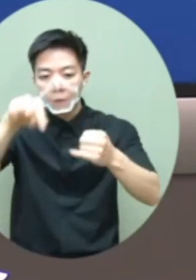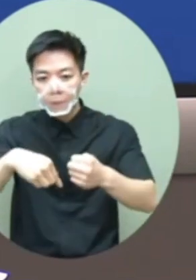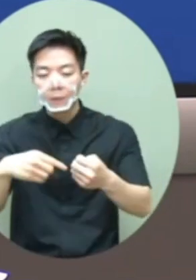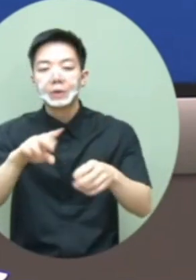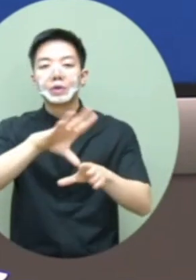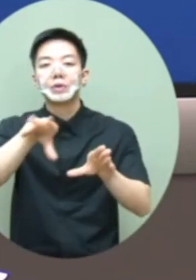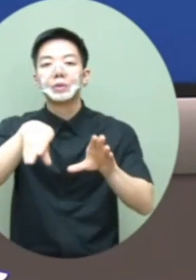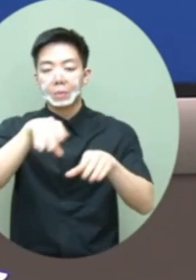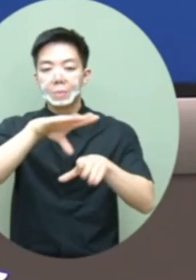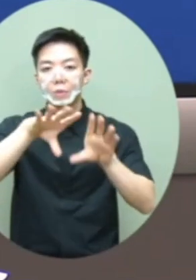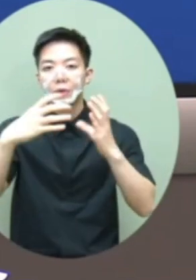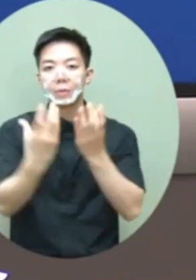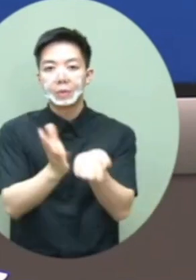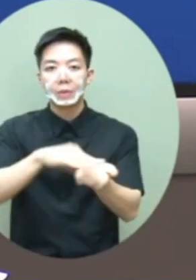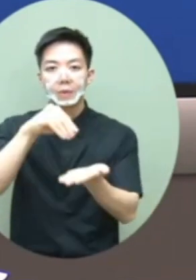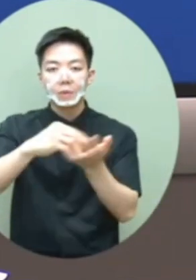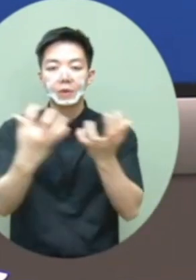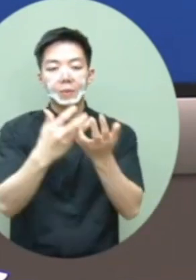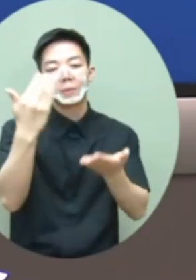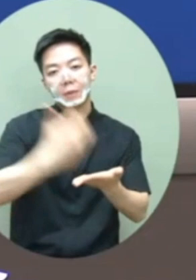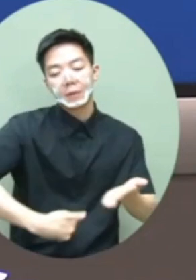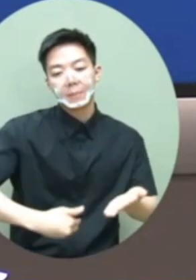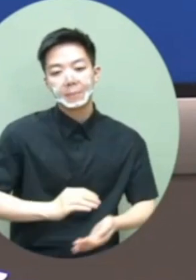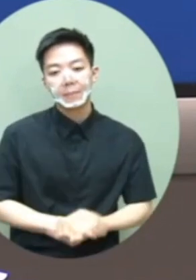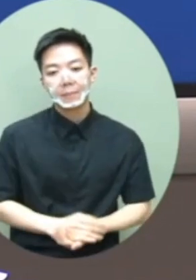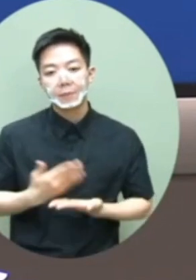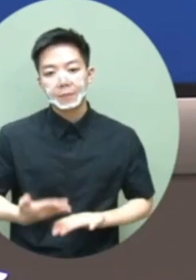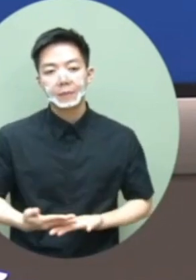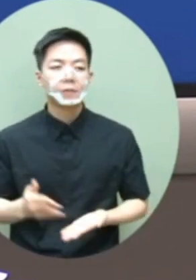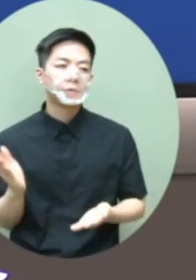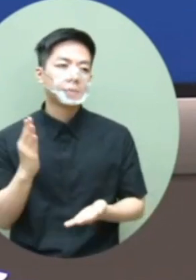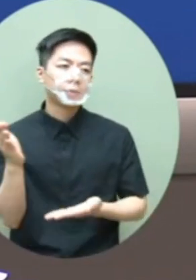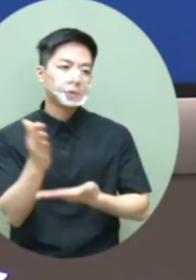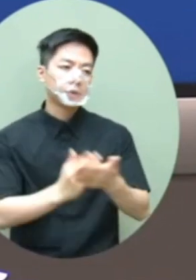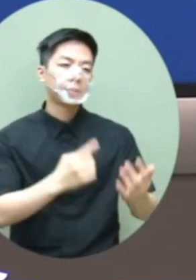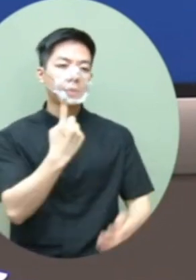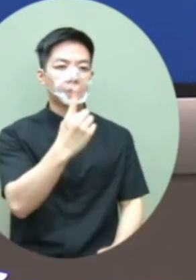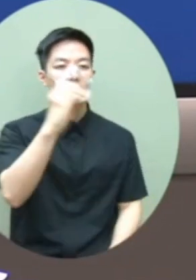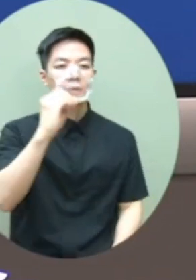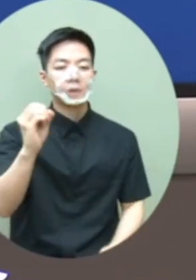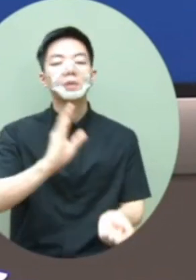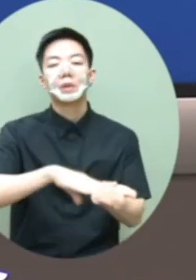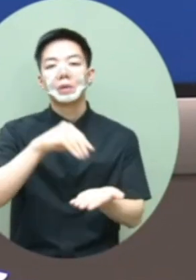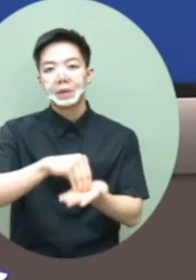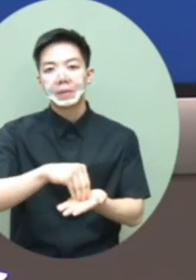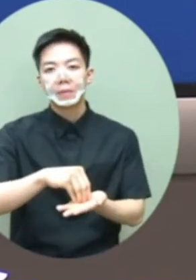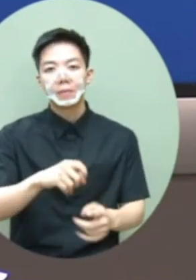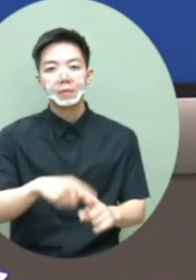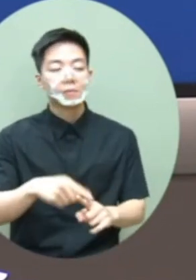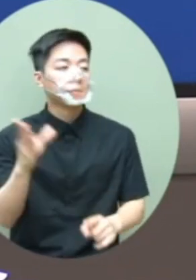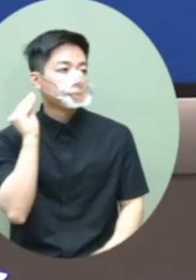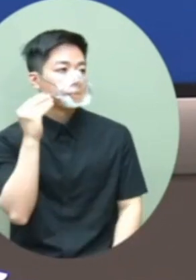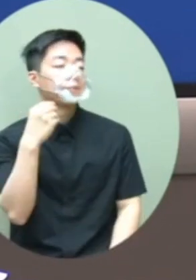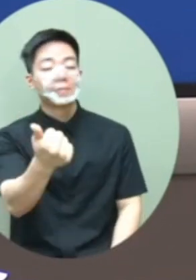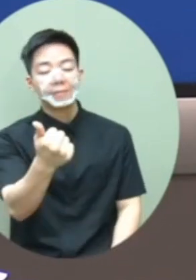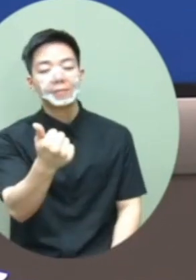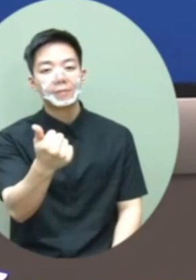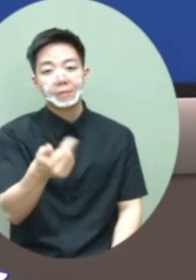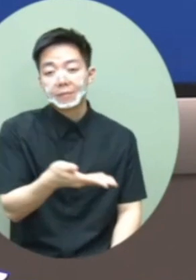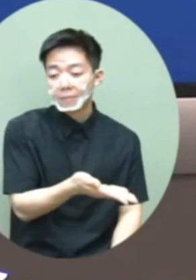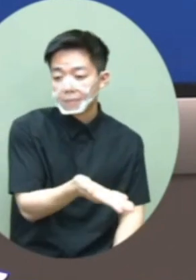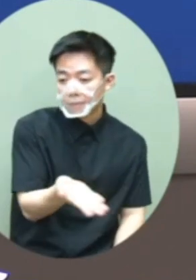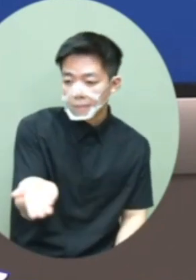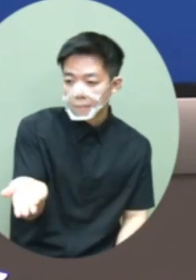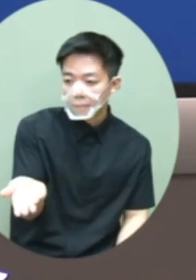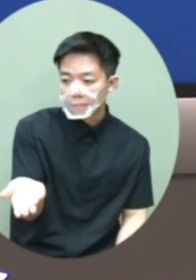降，大概個百分比是得回1%左右，這個真是一個好的消息，所以大家不要見到